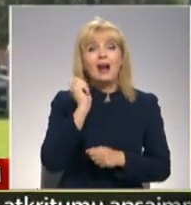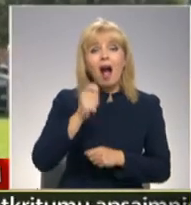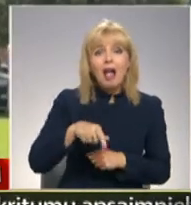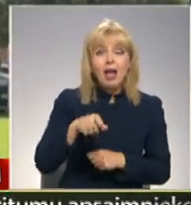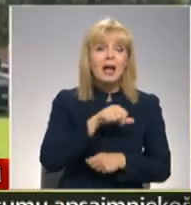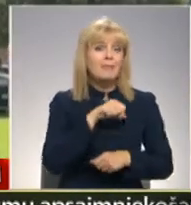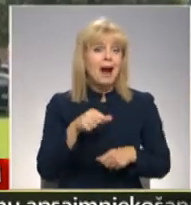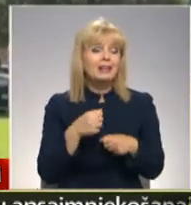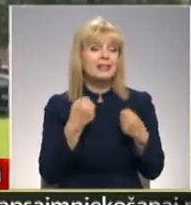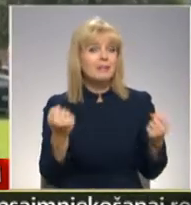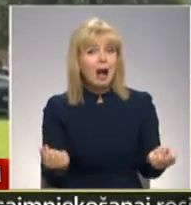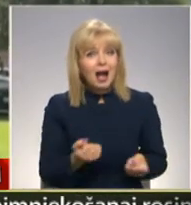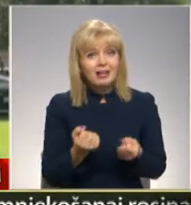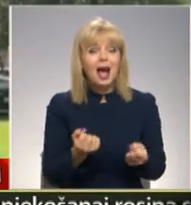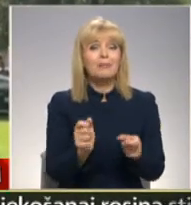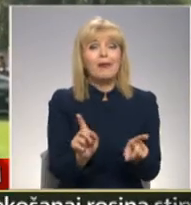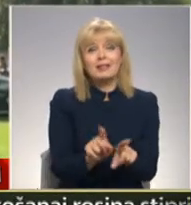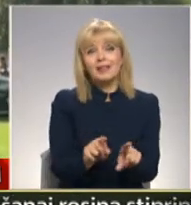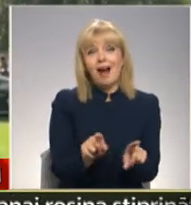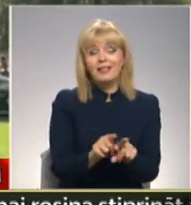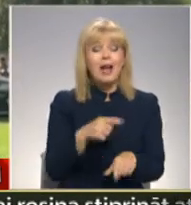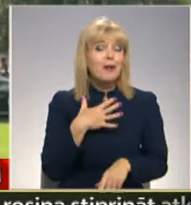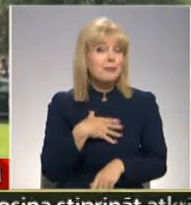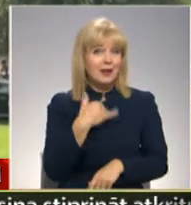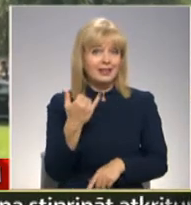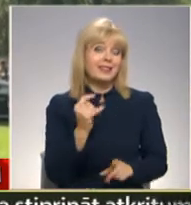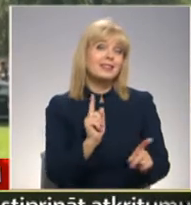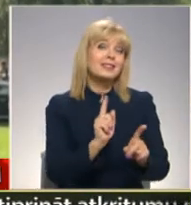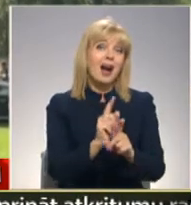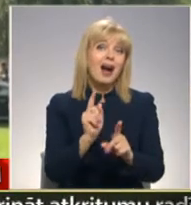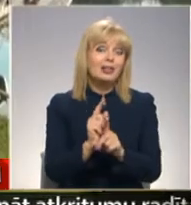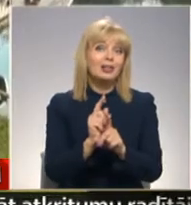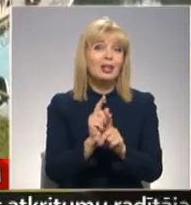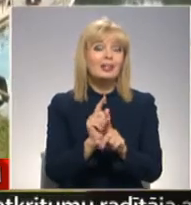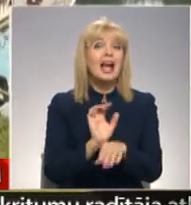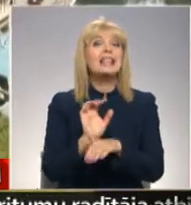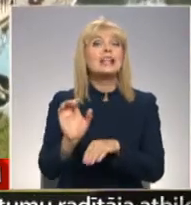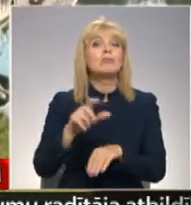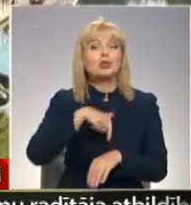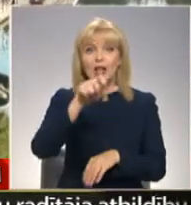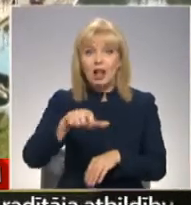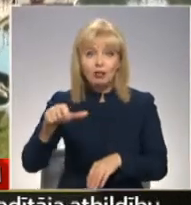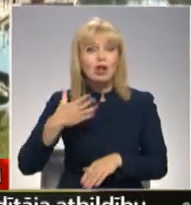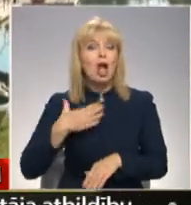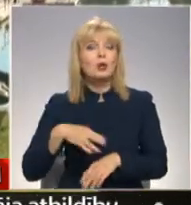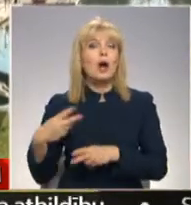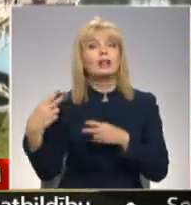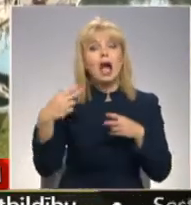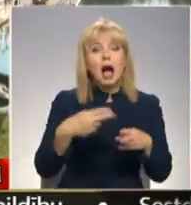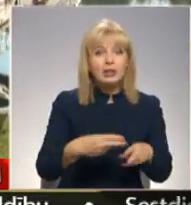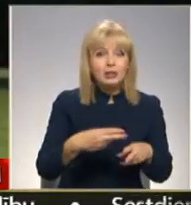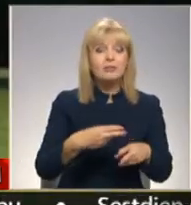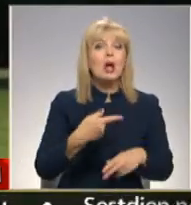pats padarboties tā. Un arī ļoti interesanti satikt ir trimdas latviešus. Ir labi apbraukt uz Latviju no